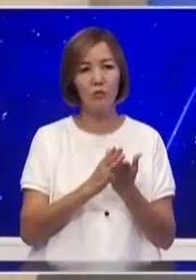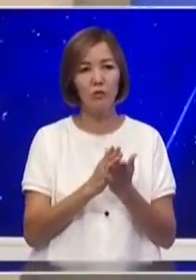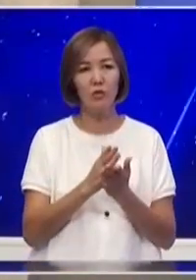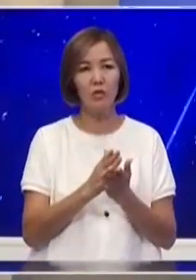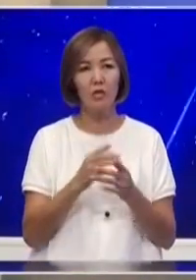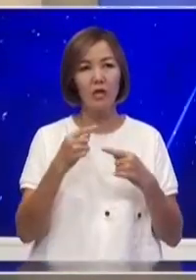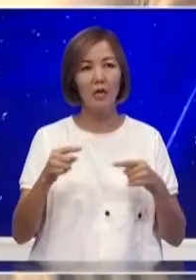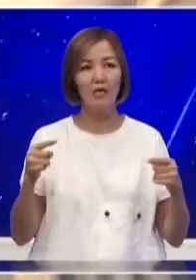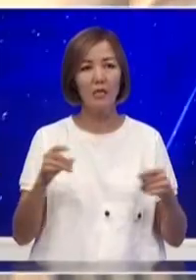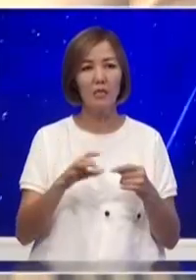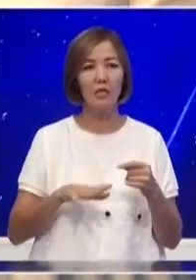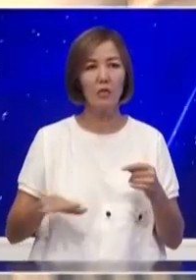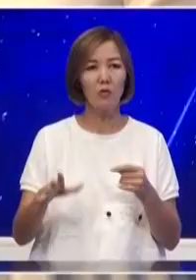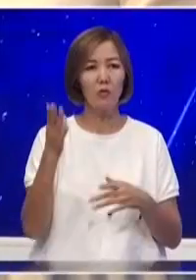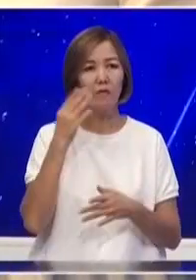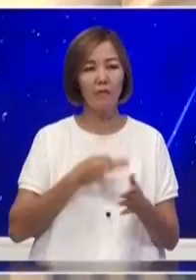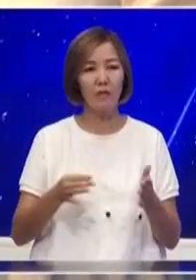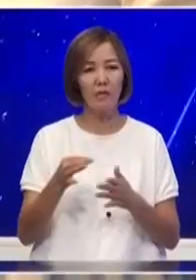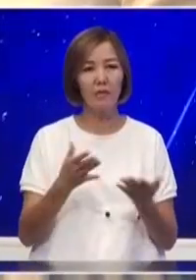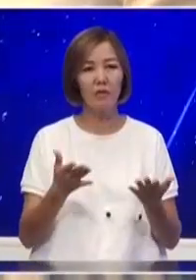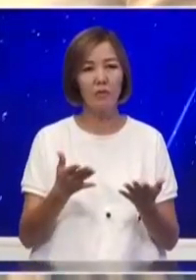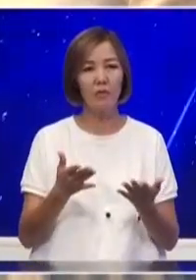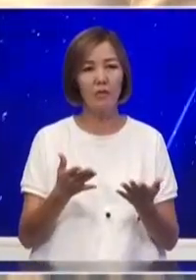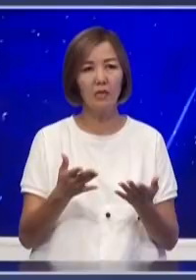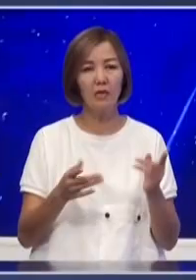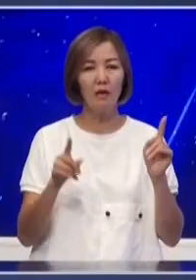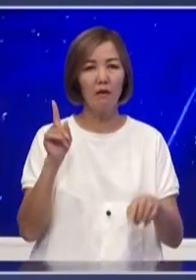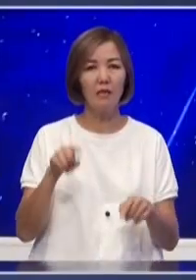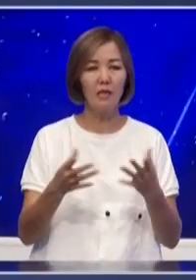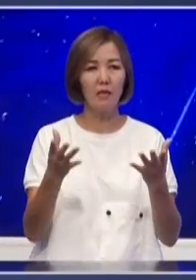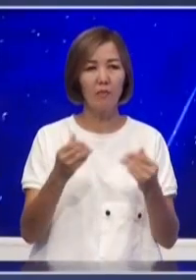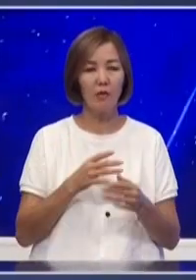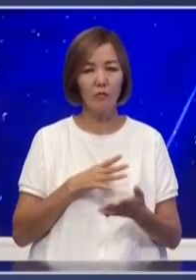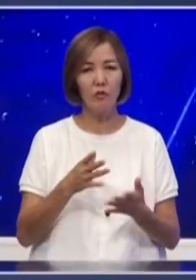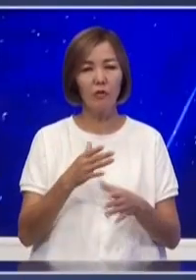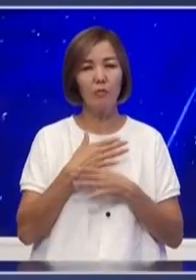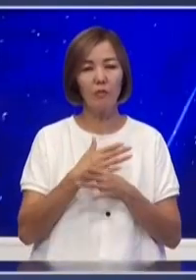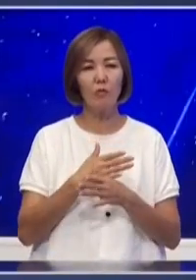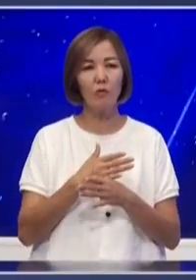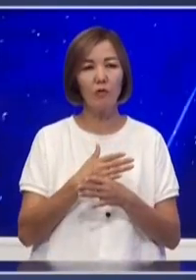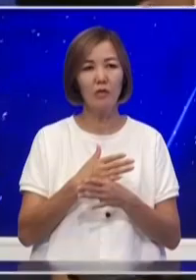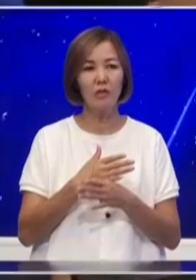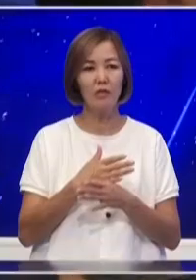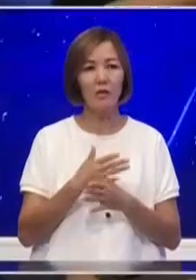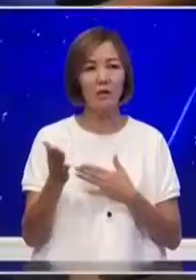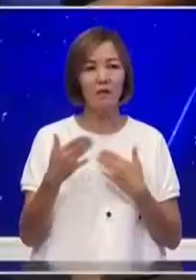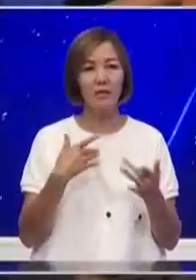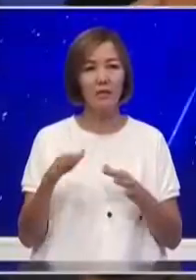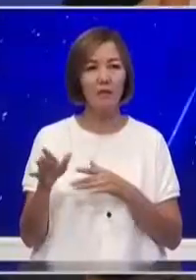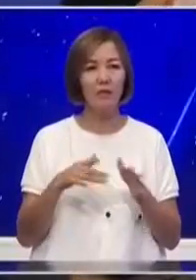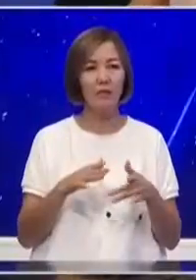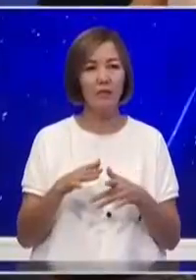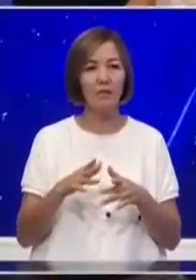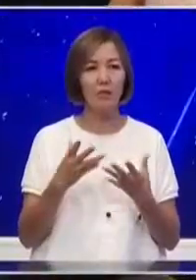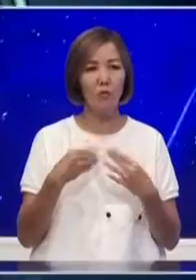из разных регионов Алматинской области. По мнению лекторов, полученные знания помогут повысить им уровень взаимодействия как с